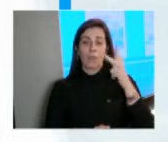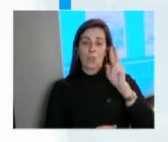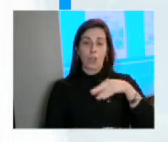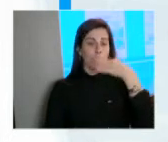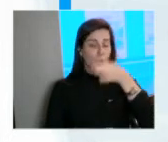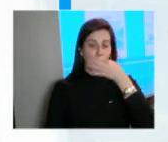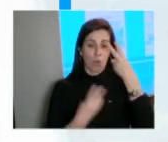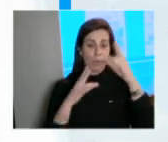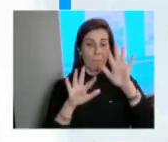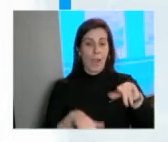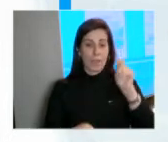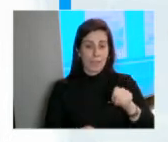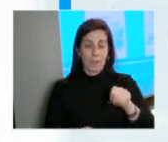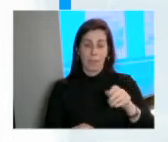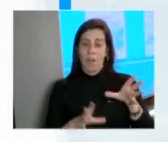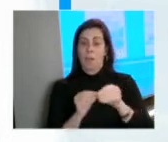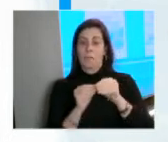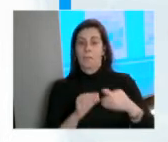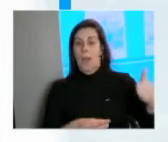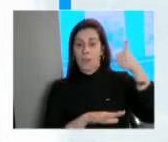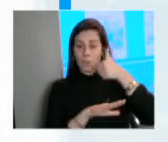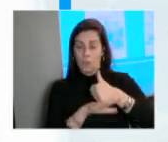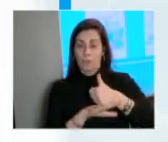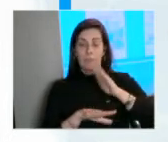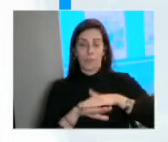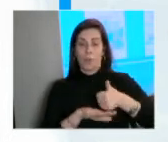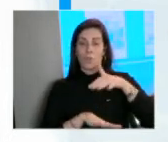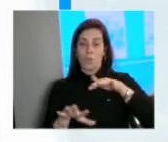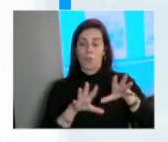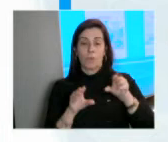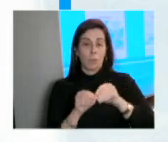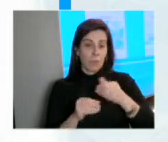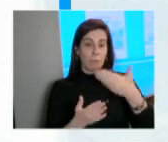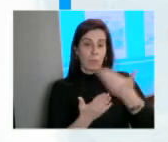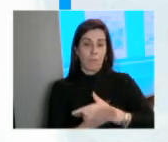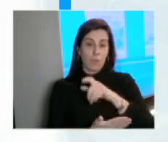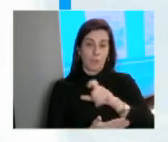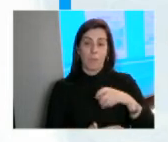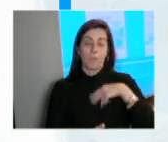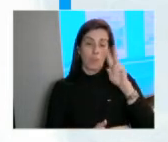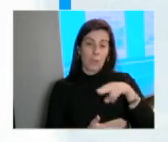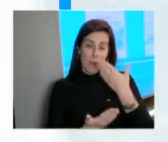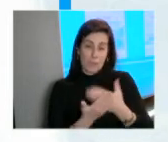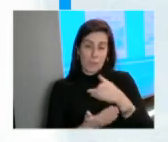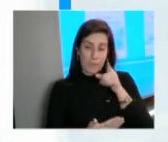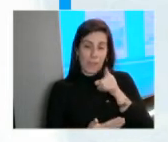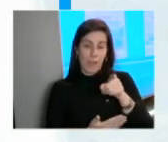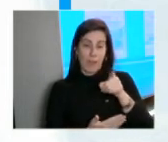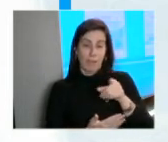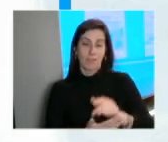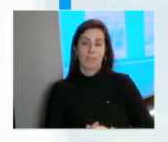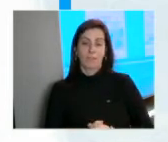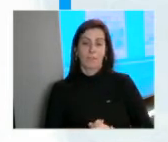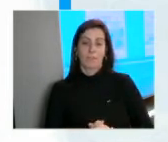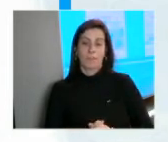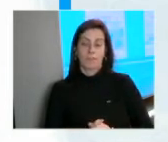וביום שלישי יש לי נאום חשוב בכנסת על מנהיגות וכהונה כראש ממשלה עם כתב אישום. ויש לי גם עצה בשבילך,